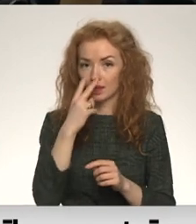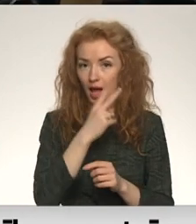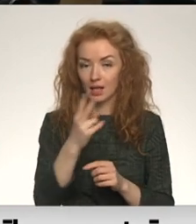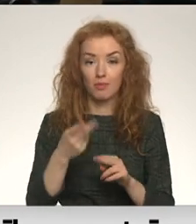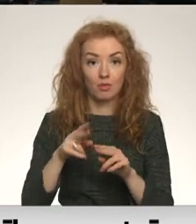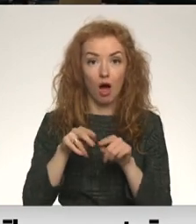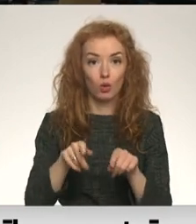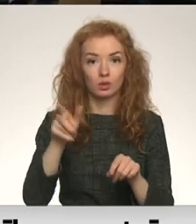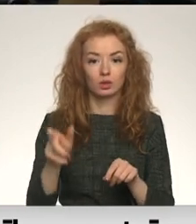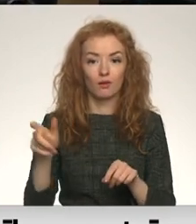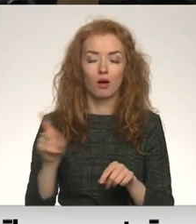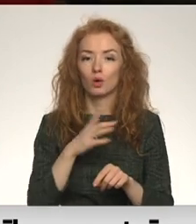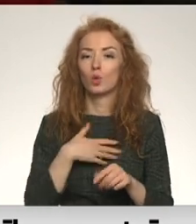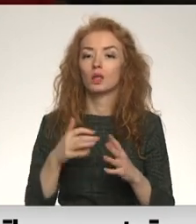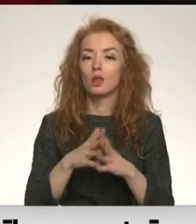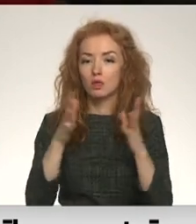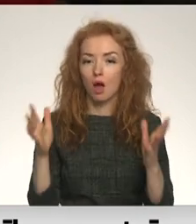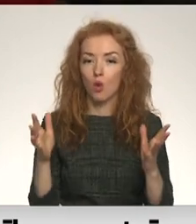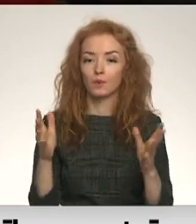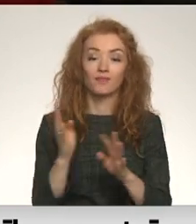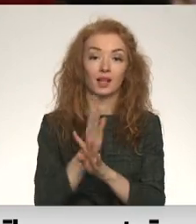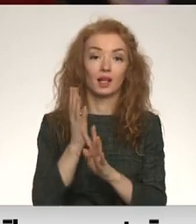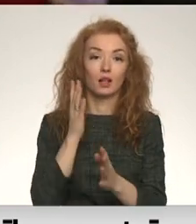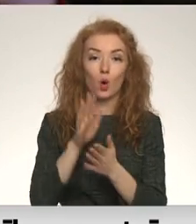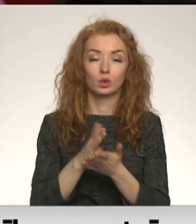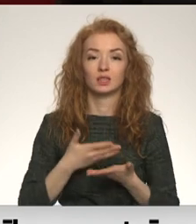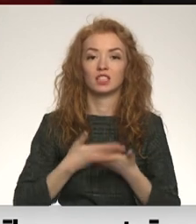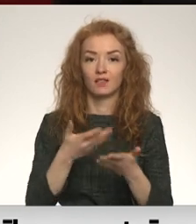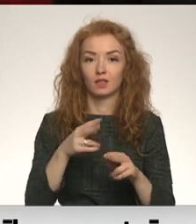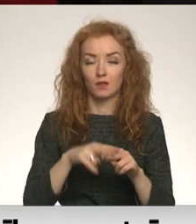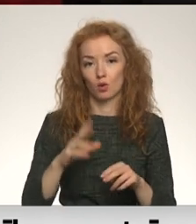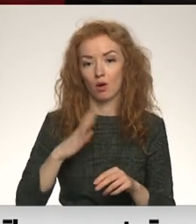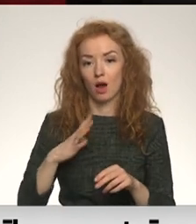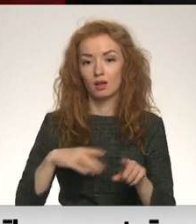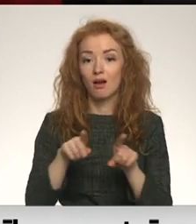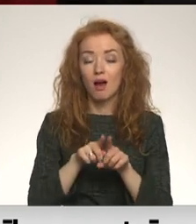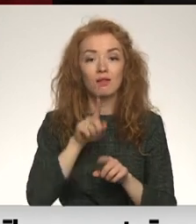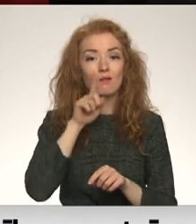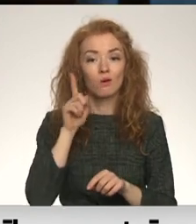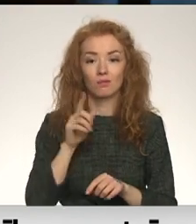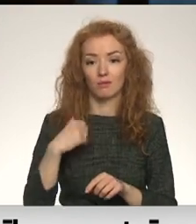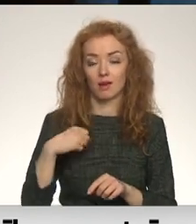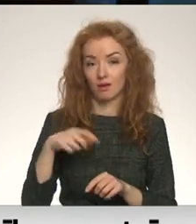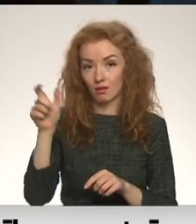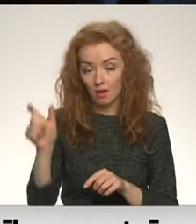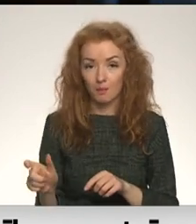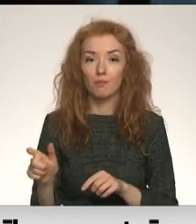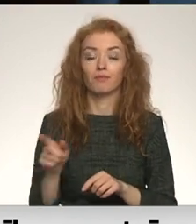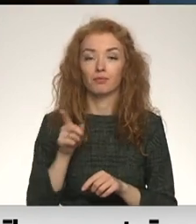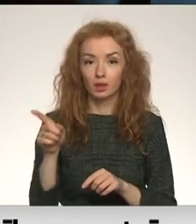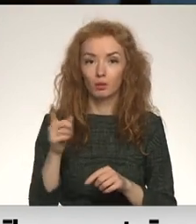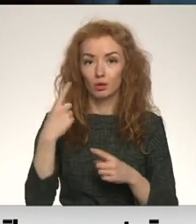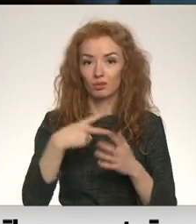tādu cilvēku šeit ir gana daudz. Rindā uz dzīves vietu šodien gaidīja arī gados jaunā Daša. Jau nedēļu sieviete